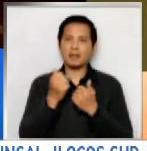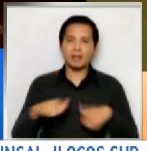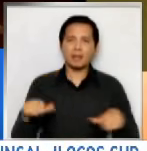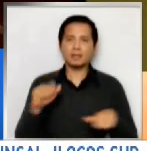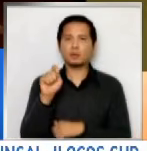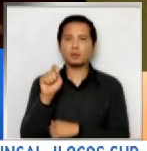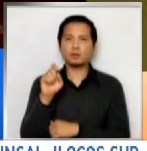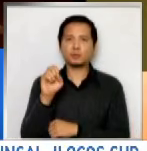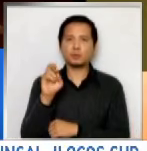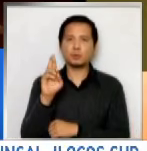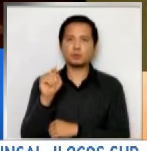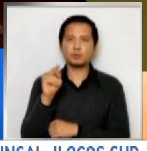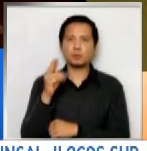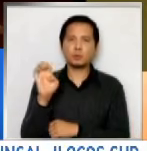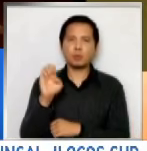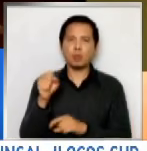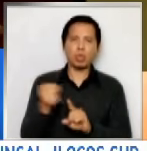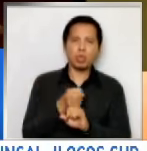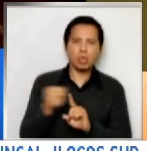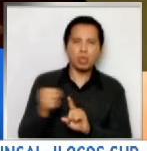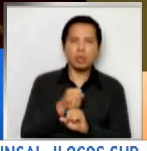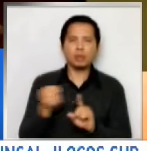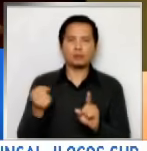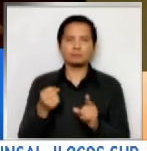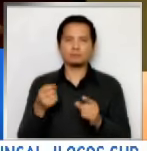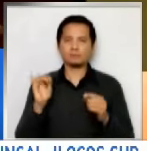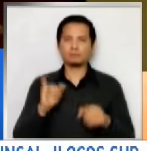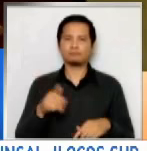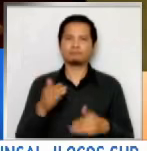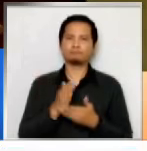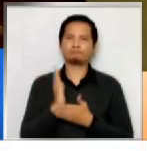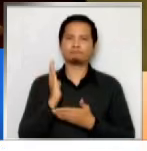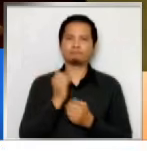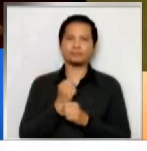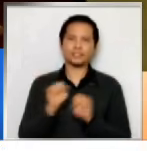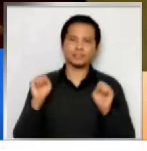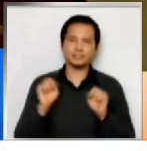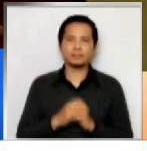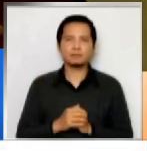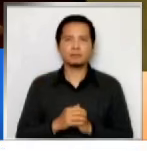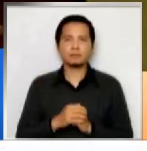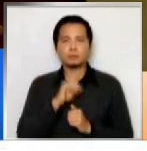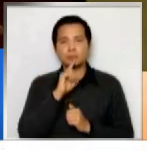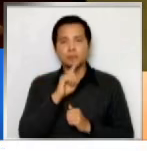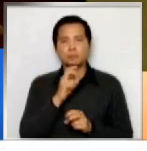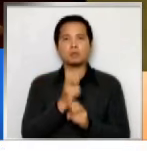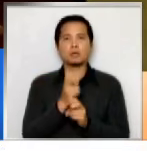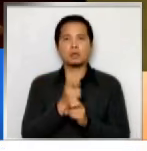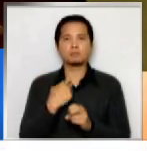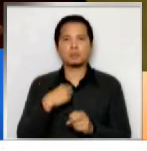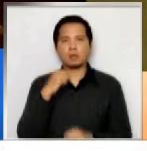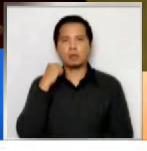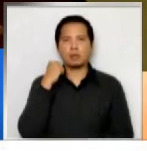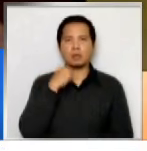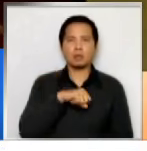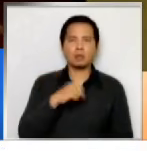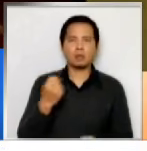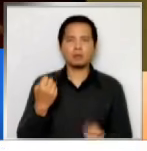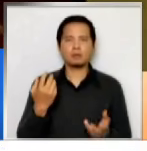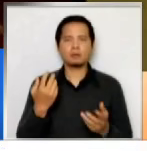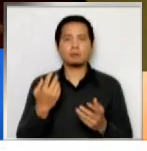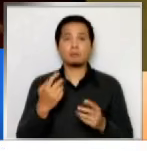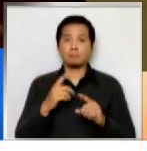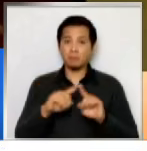torture. So, sabi, sa panahon nga na ito, mahirap na maging pasaway. The best thing